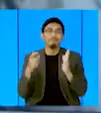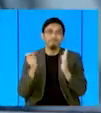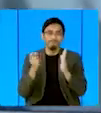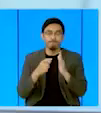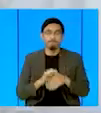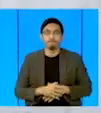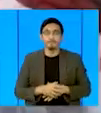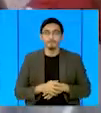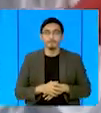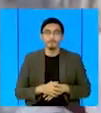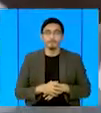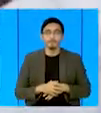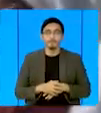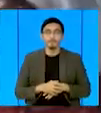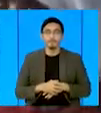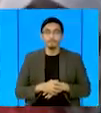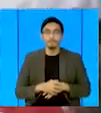jumrah.